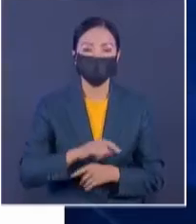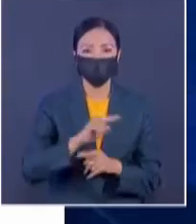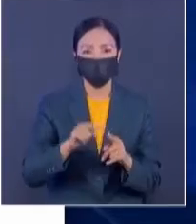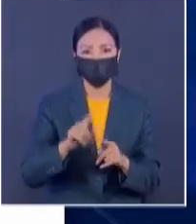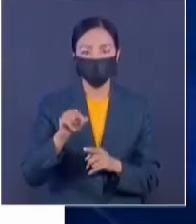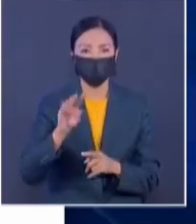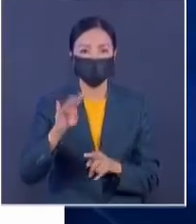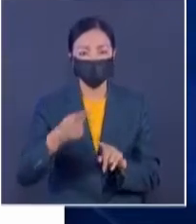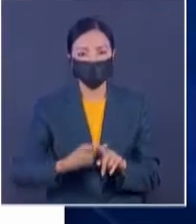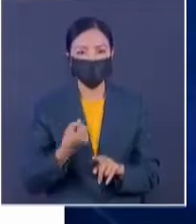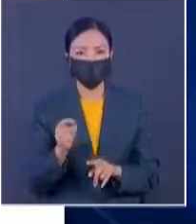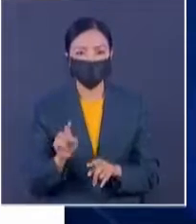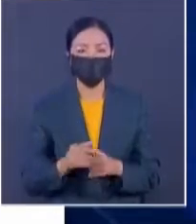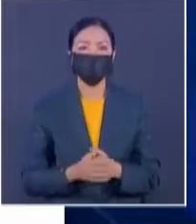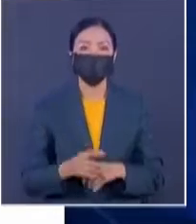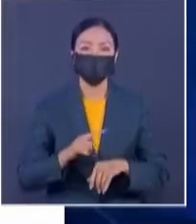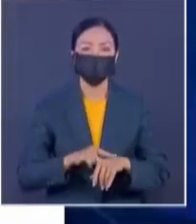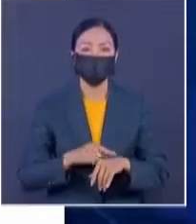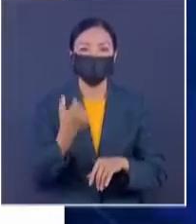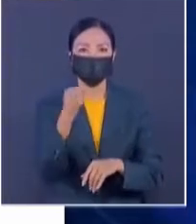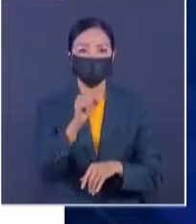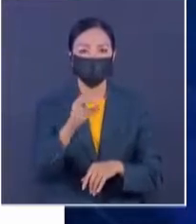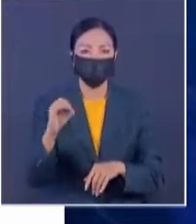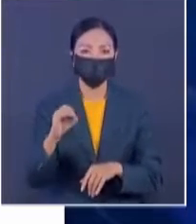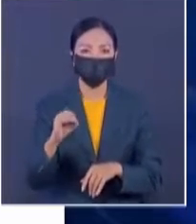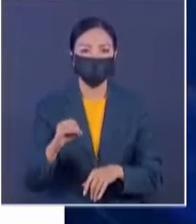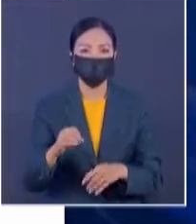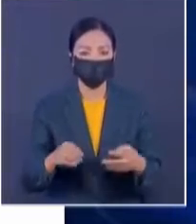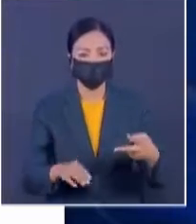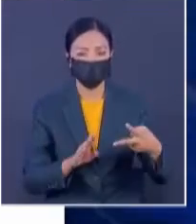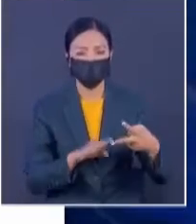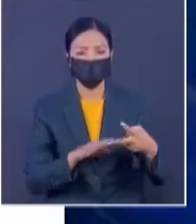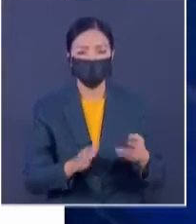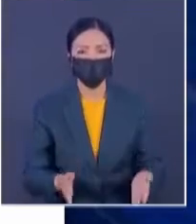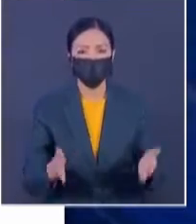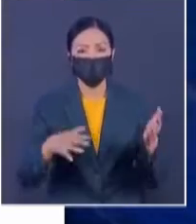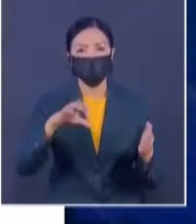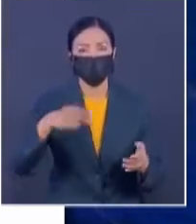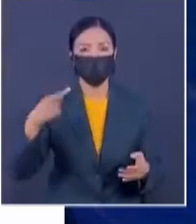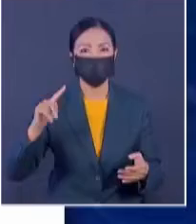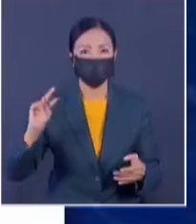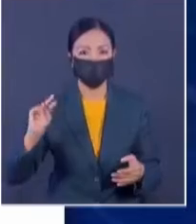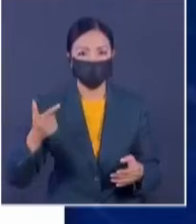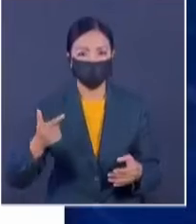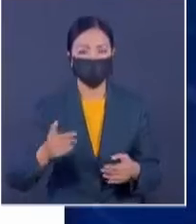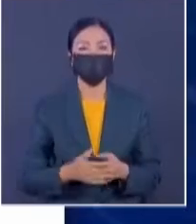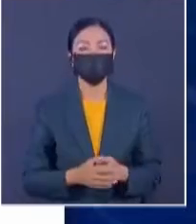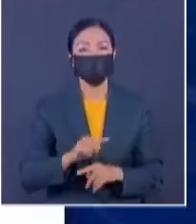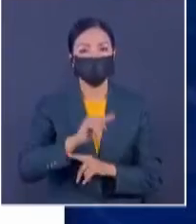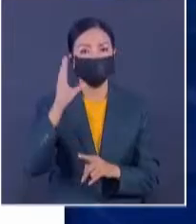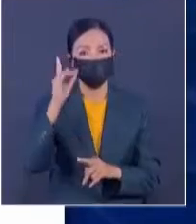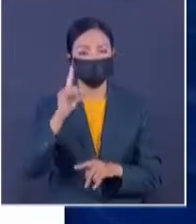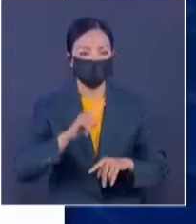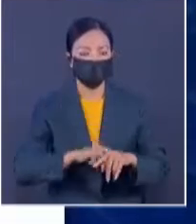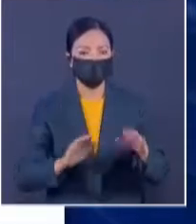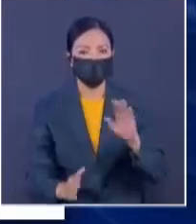ที่24พฤศจิกายนนี้นะครับเวลา10นาฬิกาที่ชั้น1อาคารสำนักงานปปง.ครับวันพรุ่งนี้